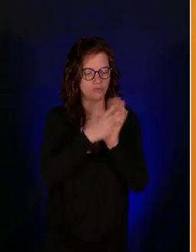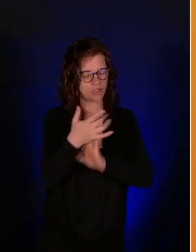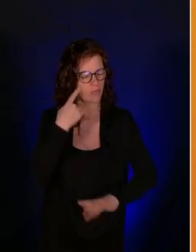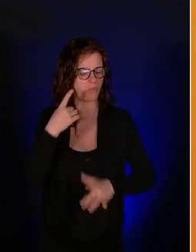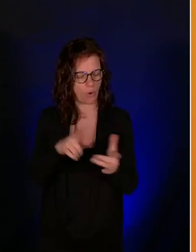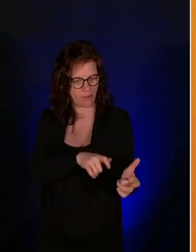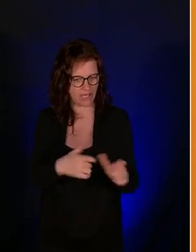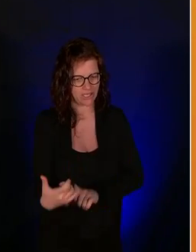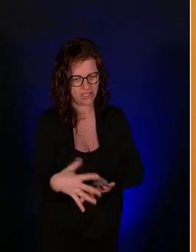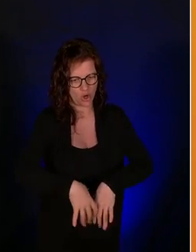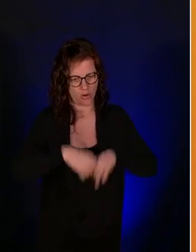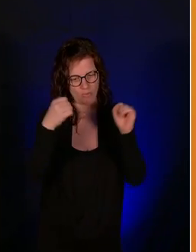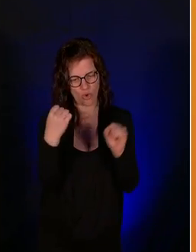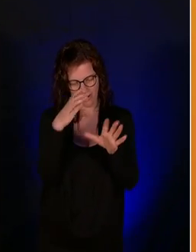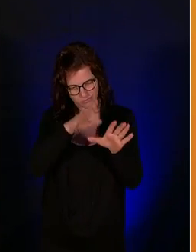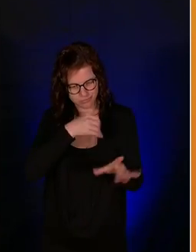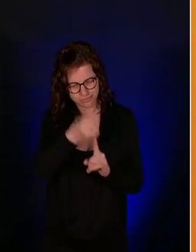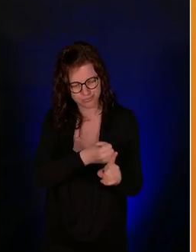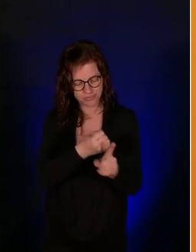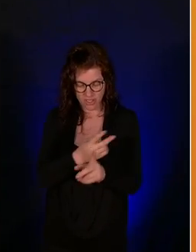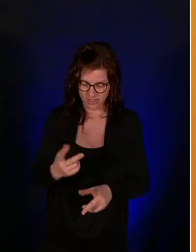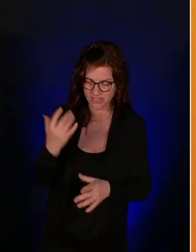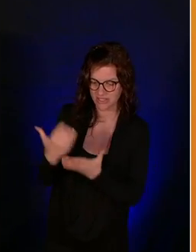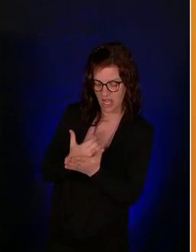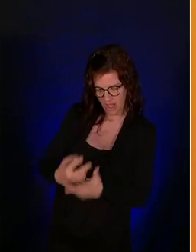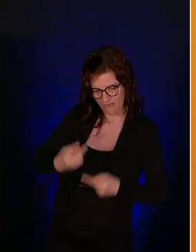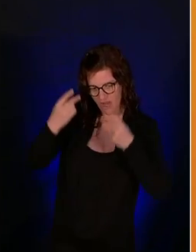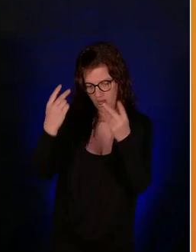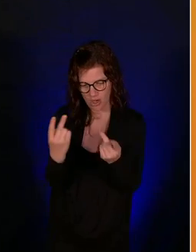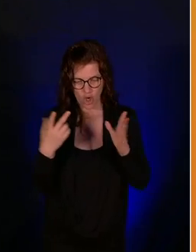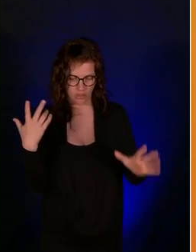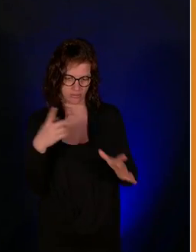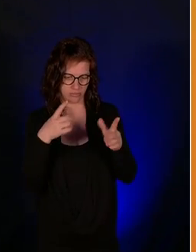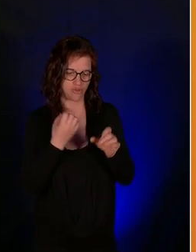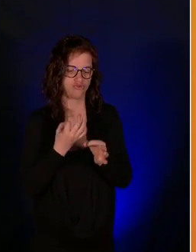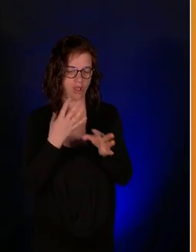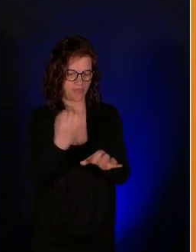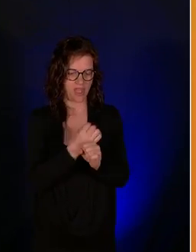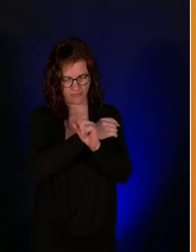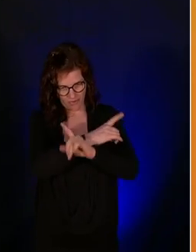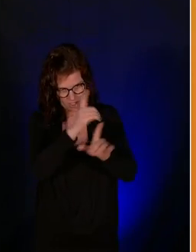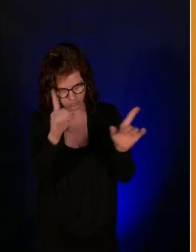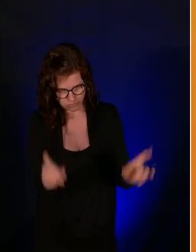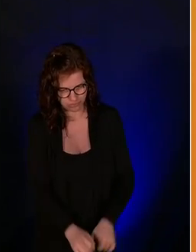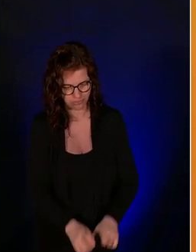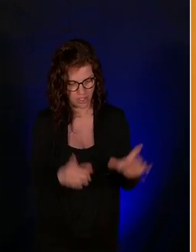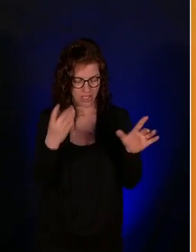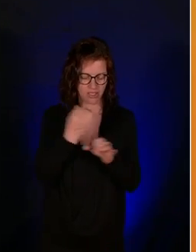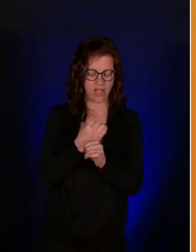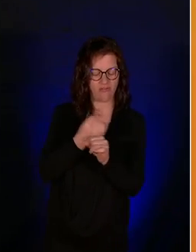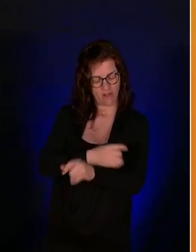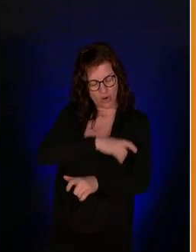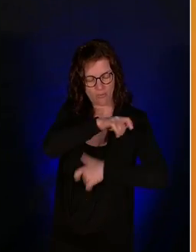l'emploi, revaloriser les salaires, réduire le temps de travail, développer la formation au service des travailleuses et